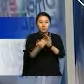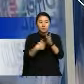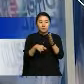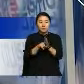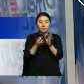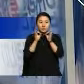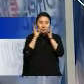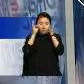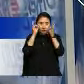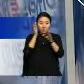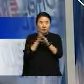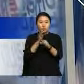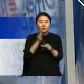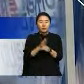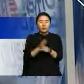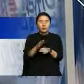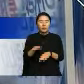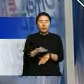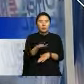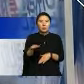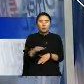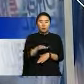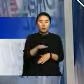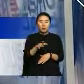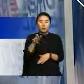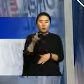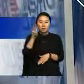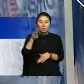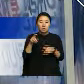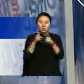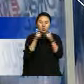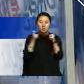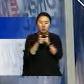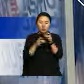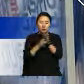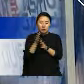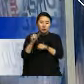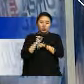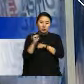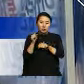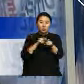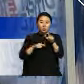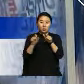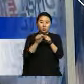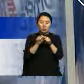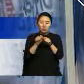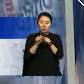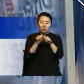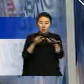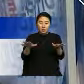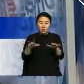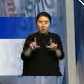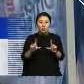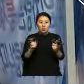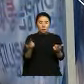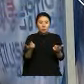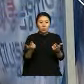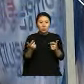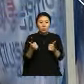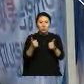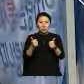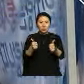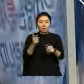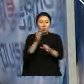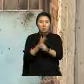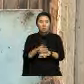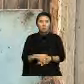위해서 최선을 다하고 있고요. 우리 포천시 민관군이 합심을 해서 더 이상 돼지열병이 발생하지 않도록 최선의